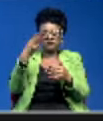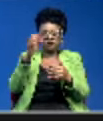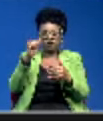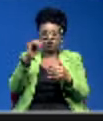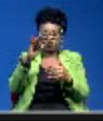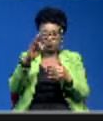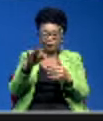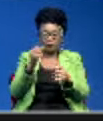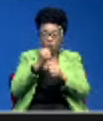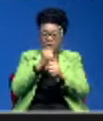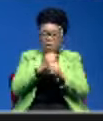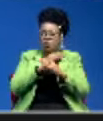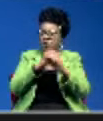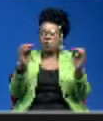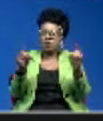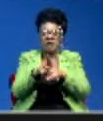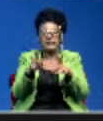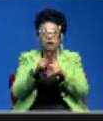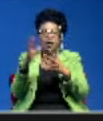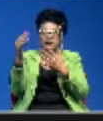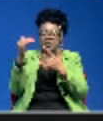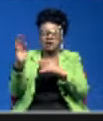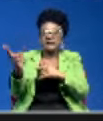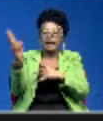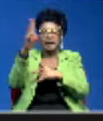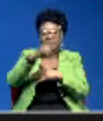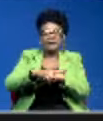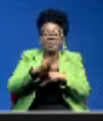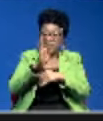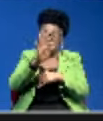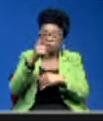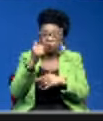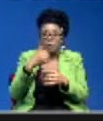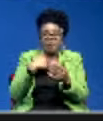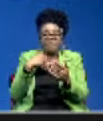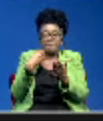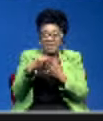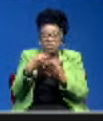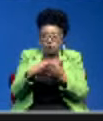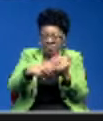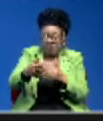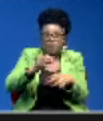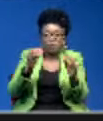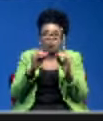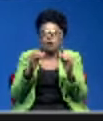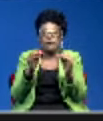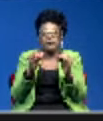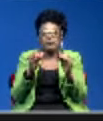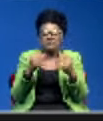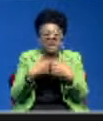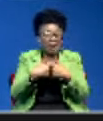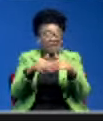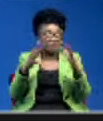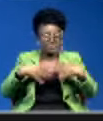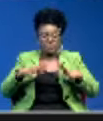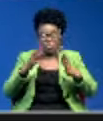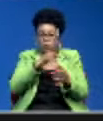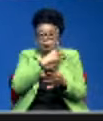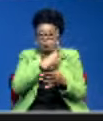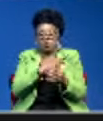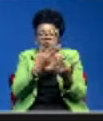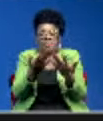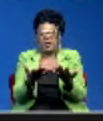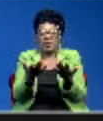kazi ilivyotarajiwa kwa siku ya pili. Wale waliokosa fedha za kulipa walilazimika kuacha wagonjwa waliokuwa